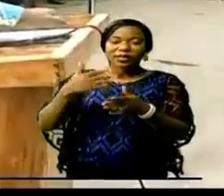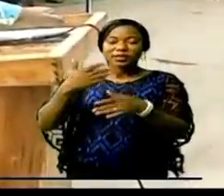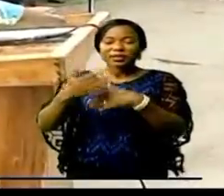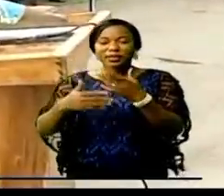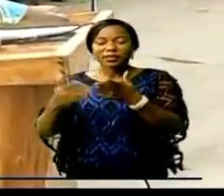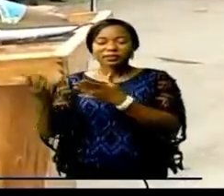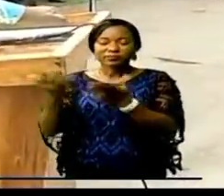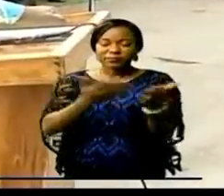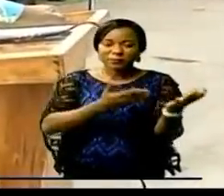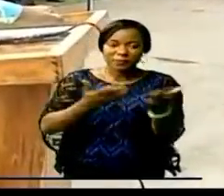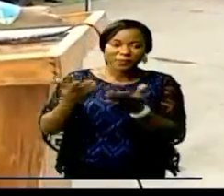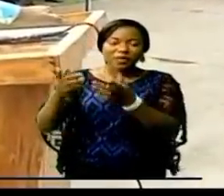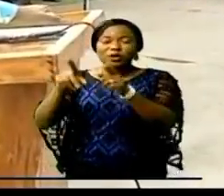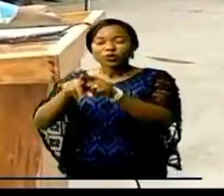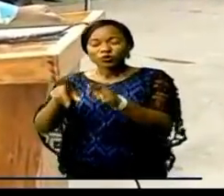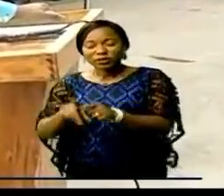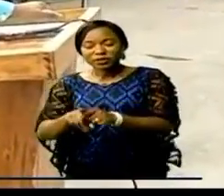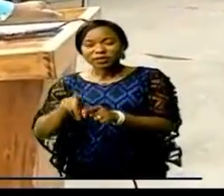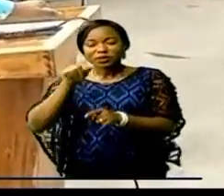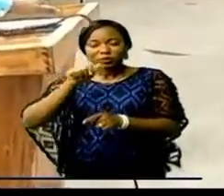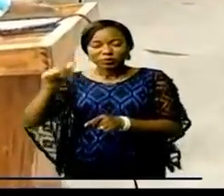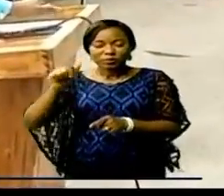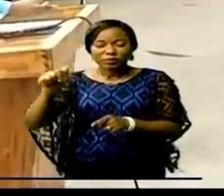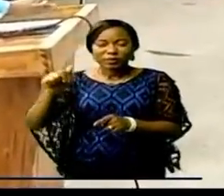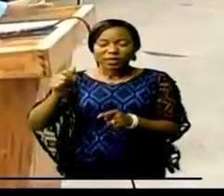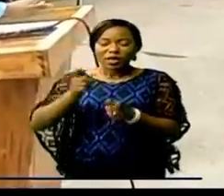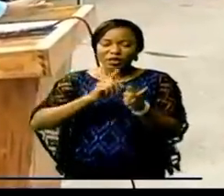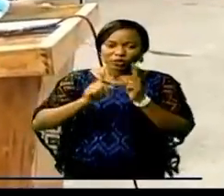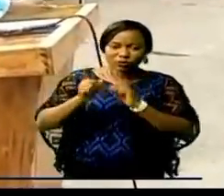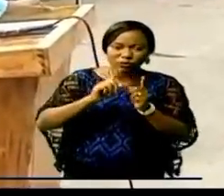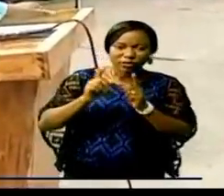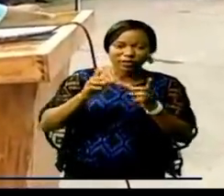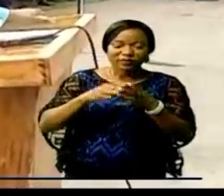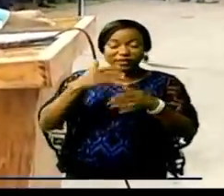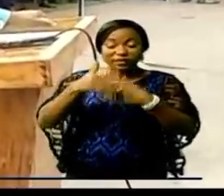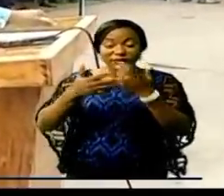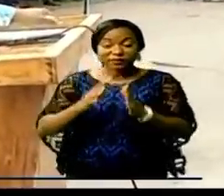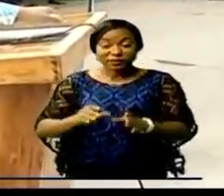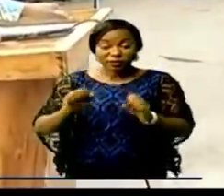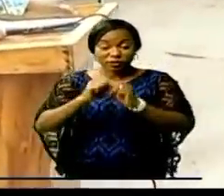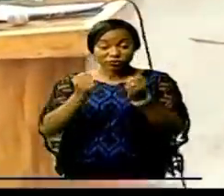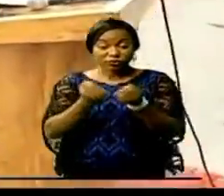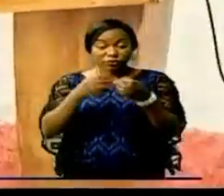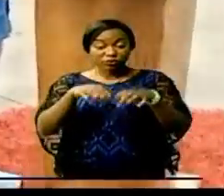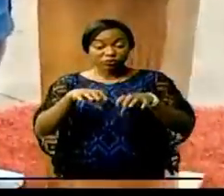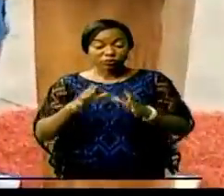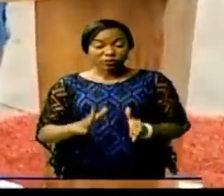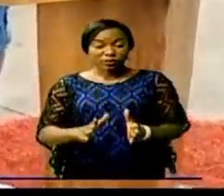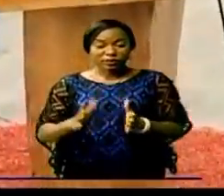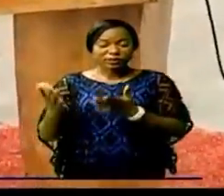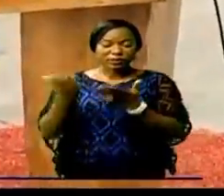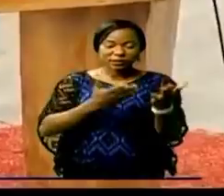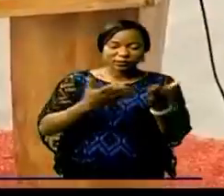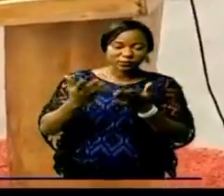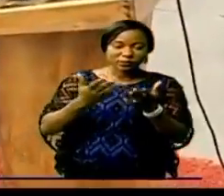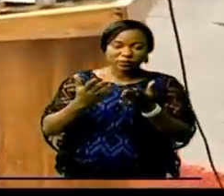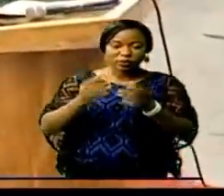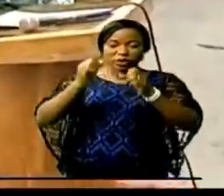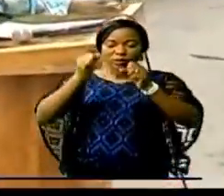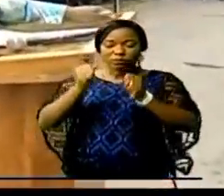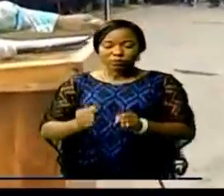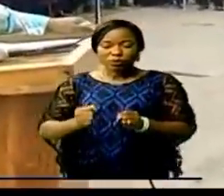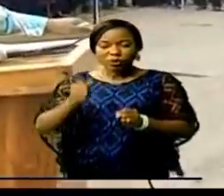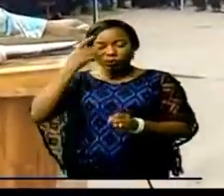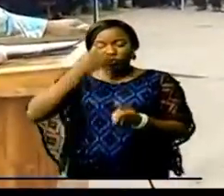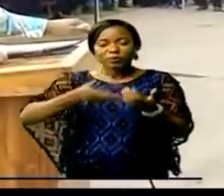des Désenclavements, Chérubin Okende, s'est entretenu avec les personnels de la Société congolaise des Transports et Ports de ces coins pour